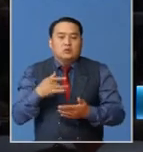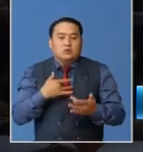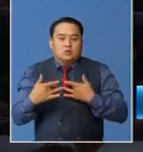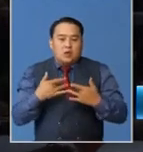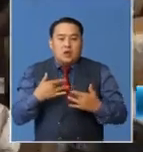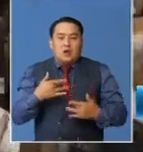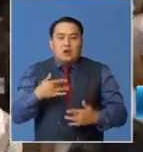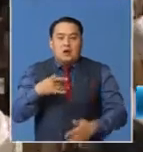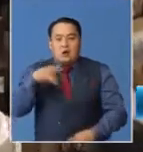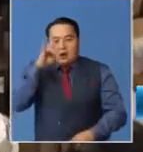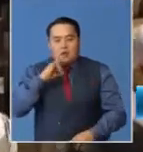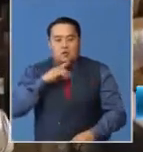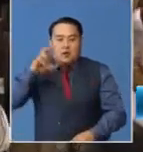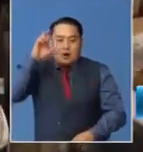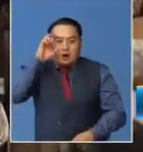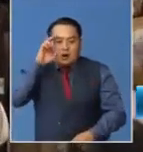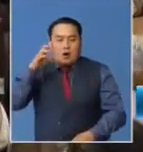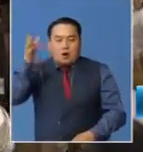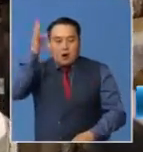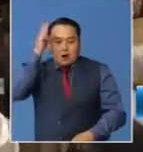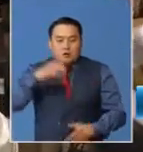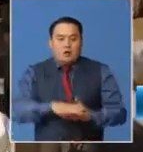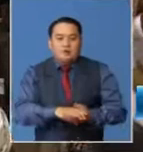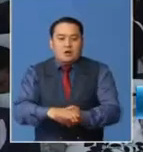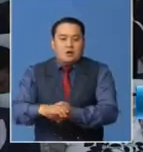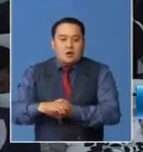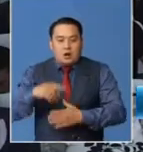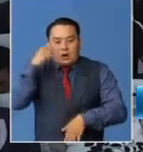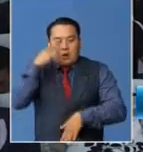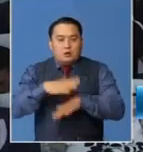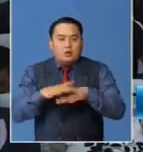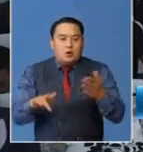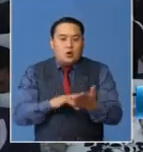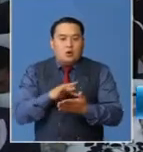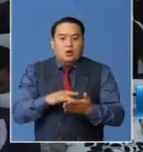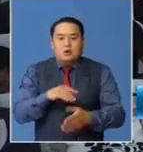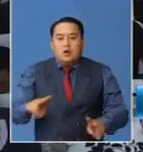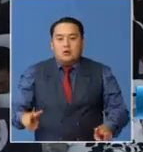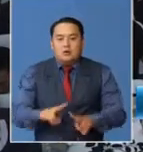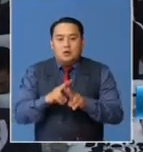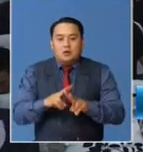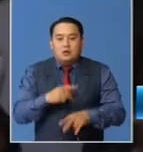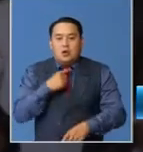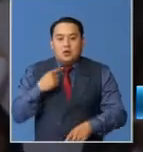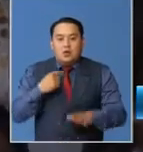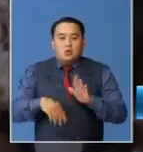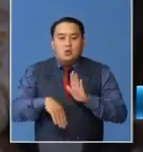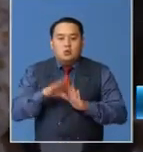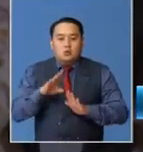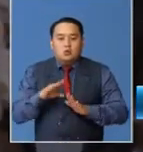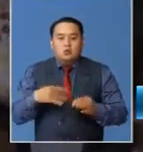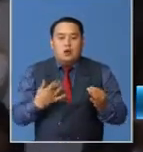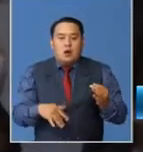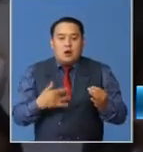для артистов Казахской государственной академической филармонии Акимата города Астаны. Для талдыкурганского зрителя лучшие столичные